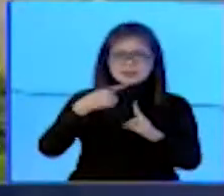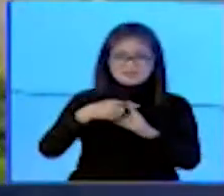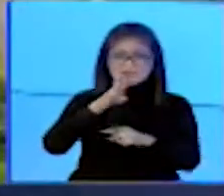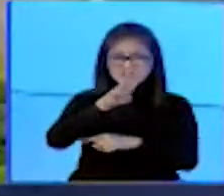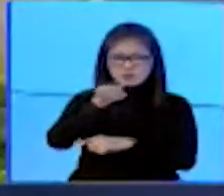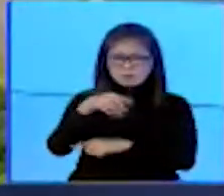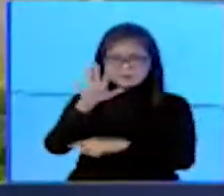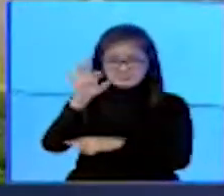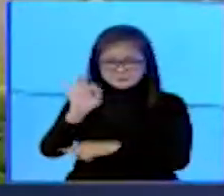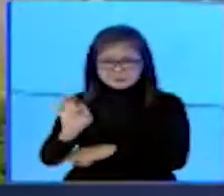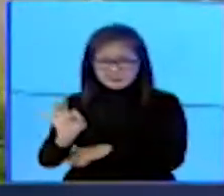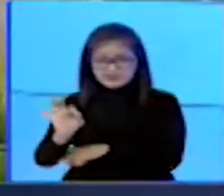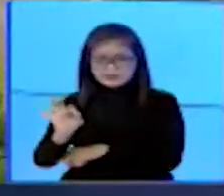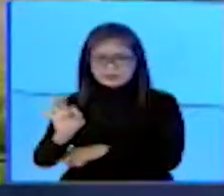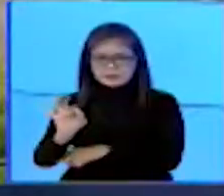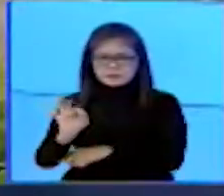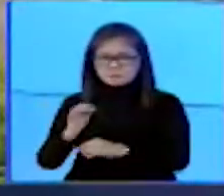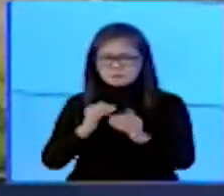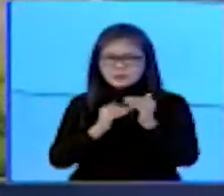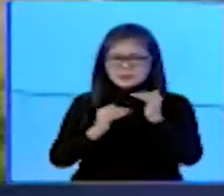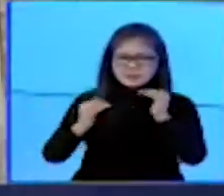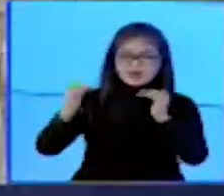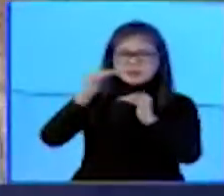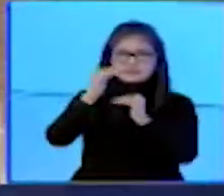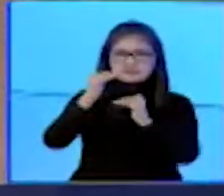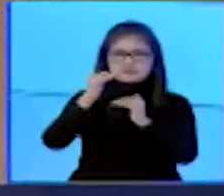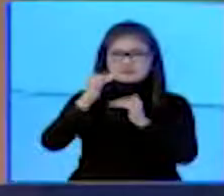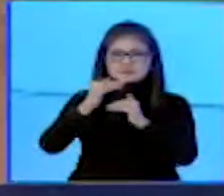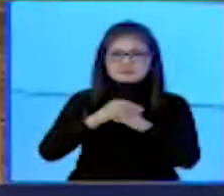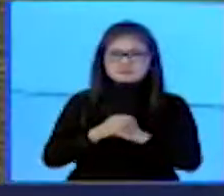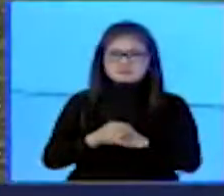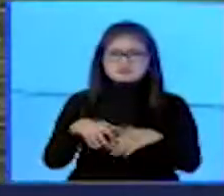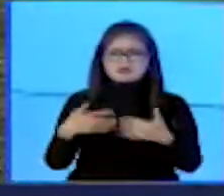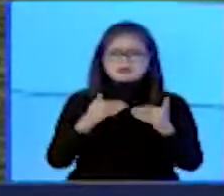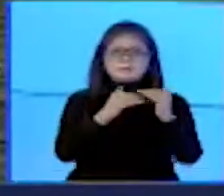ini akhirnya meningkatkan kepadatan di dalam gerbong.